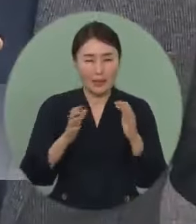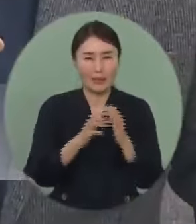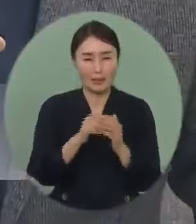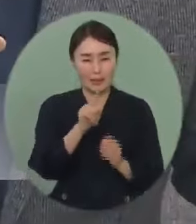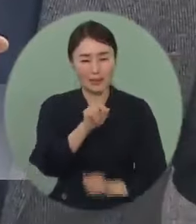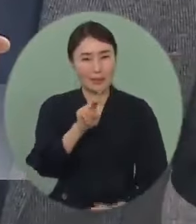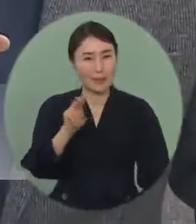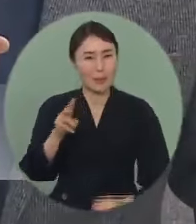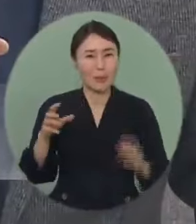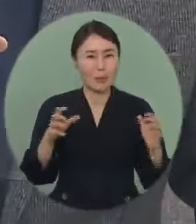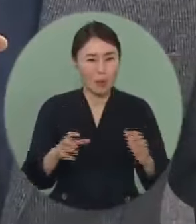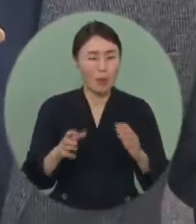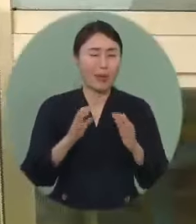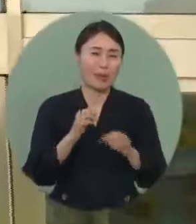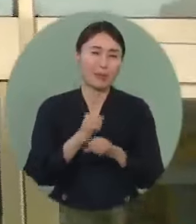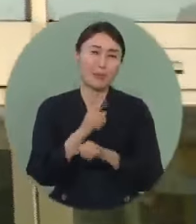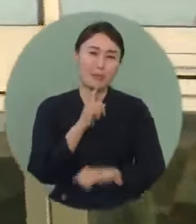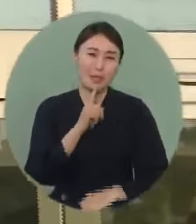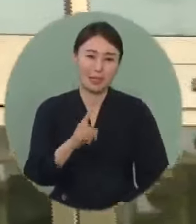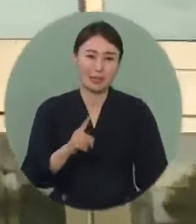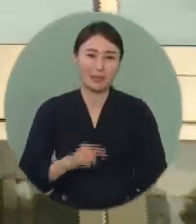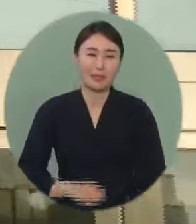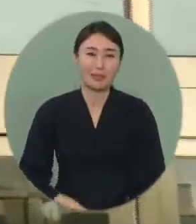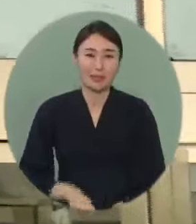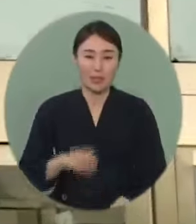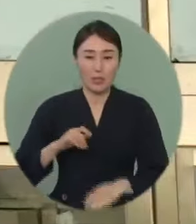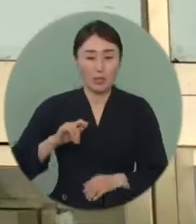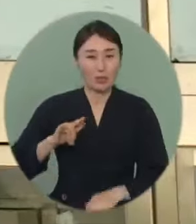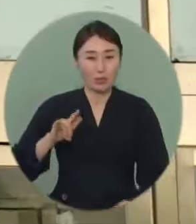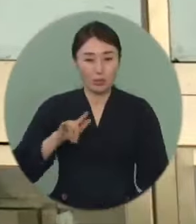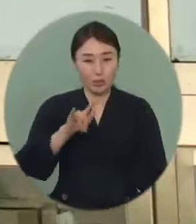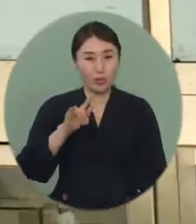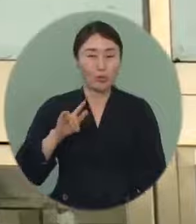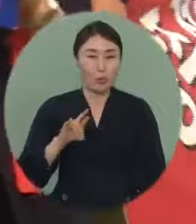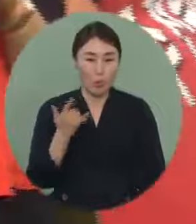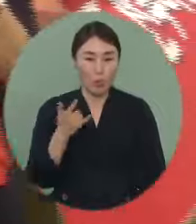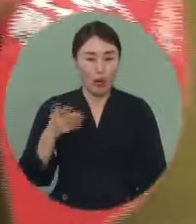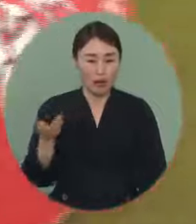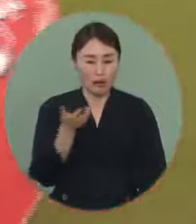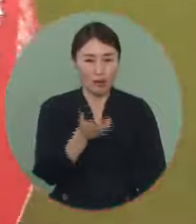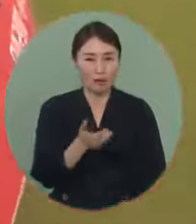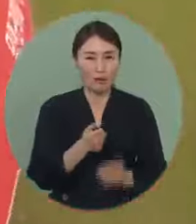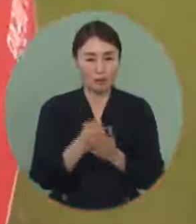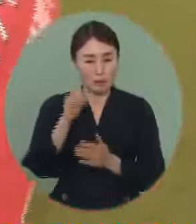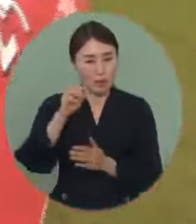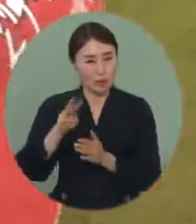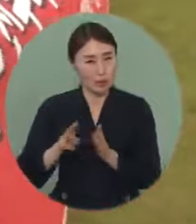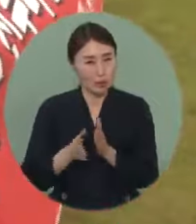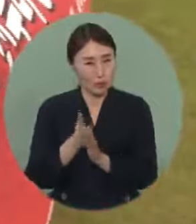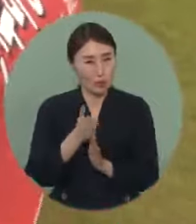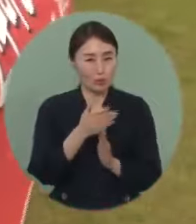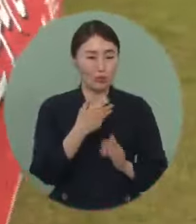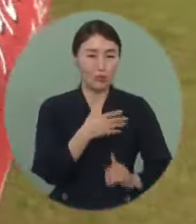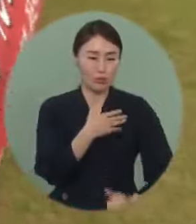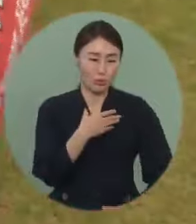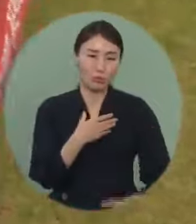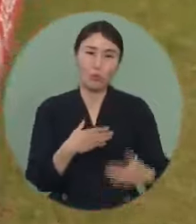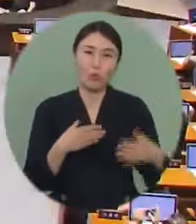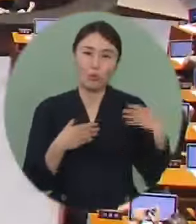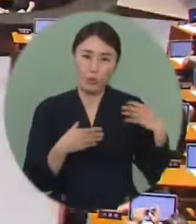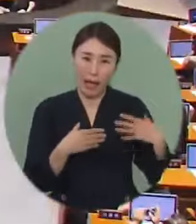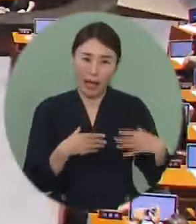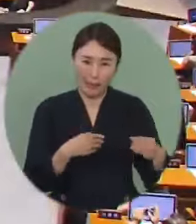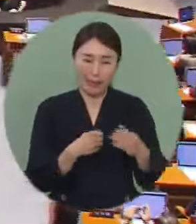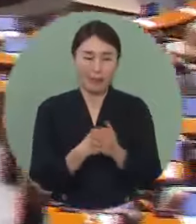등을 추진하겠다고 밝혔습니다. 군공항 이전을 두고 광주시와 무안군민 간에 갈등이 고조되는 가운데